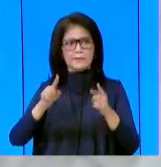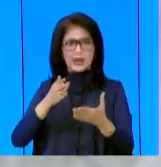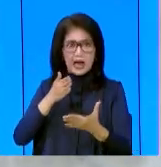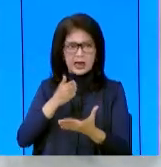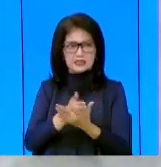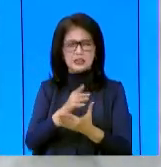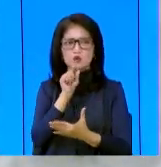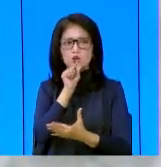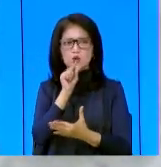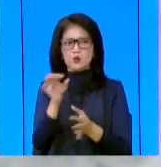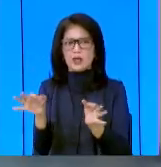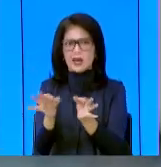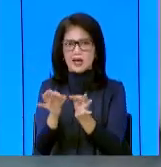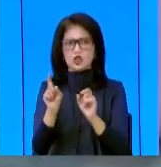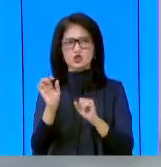menuju sekolah.